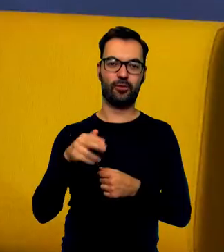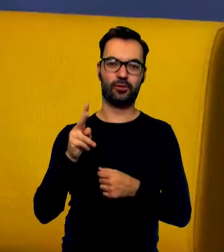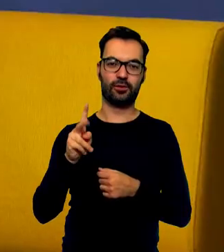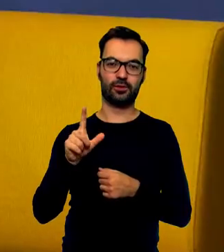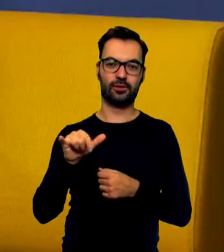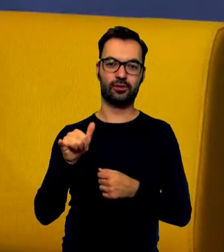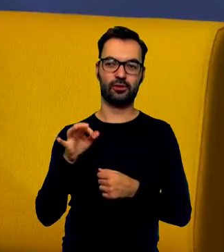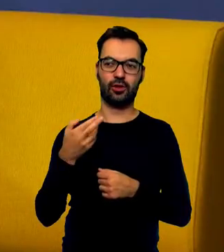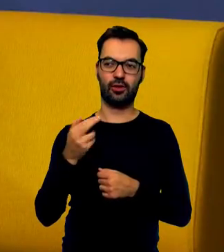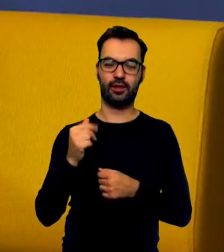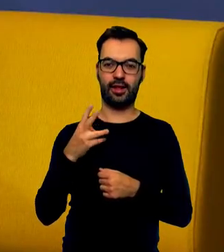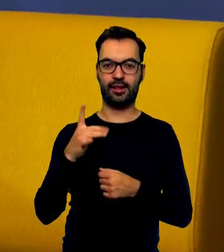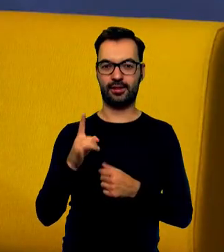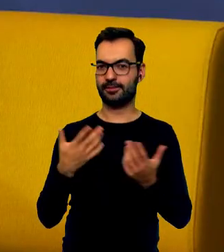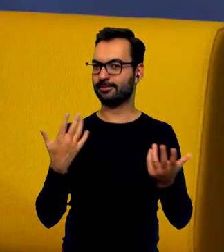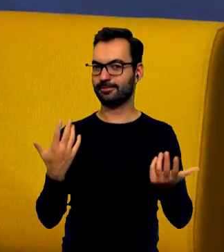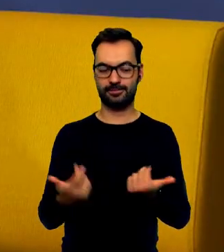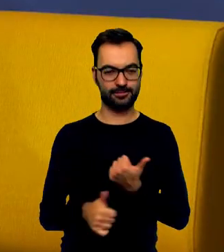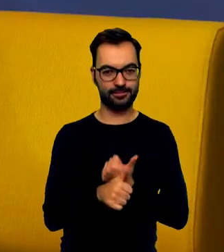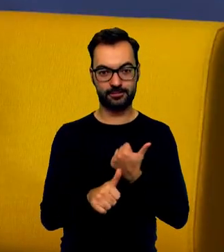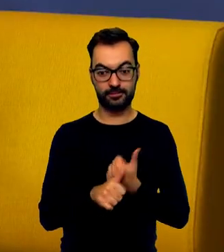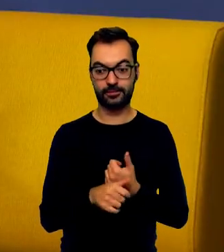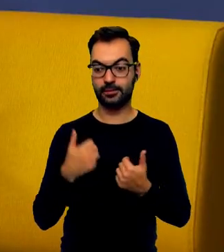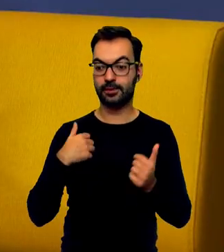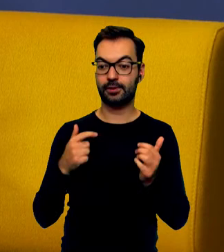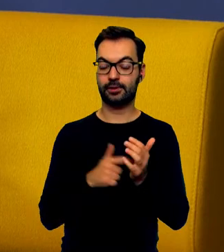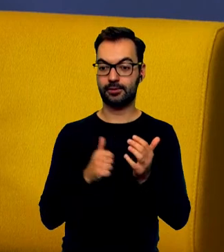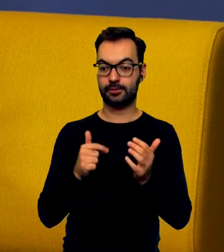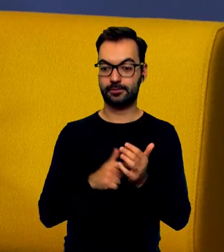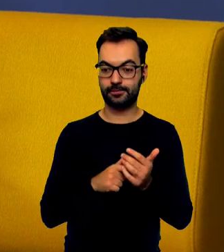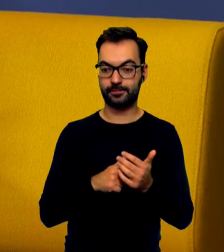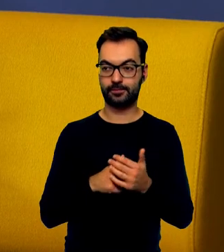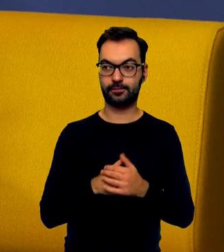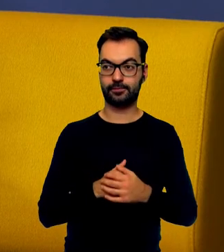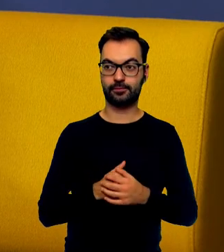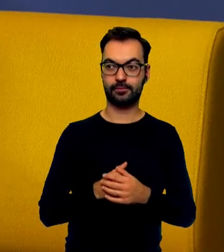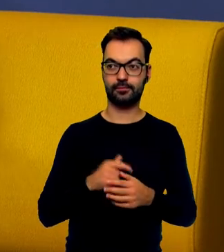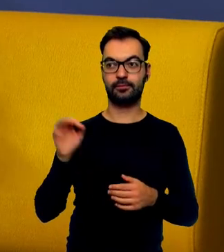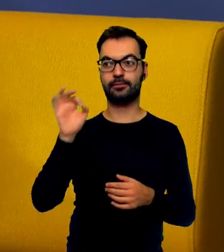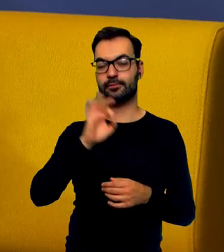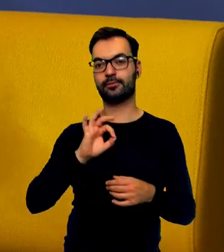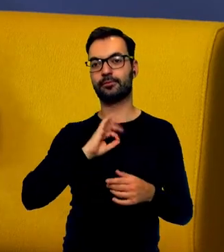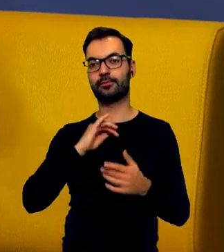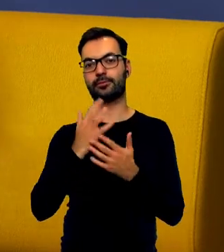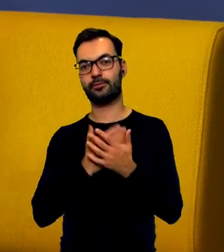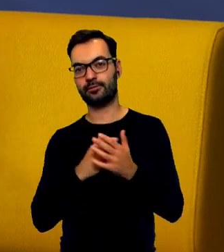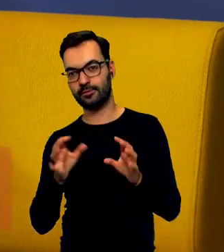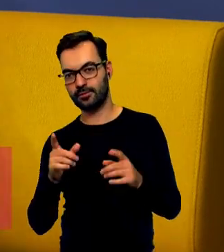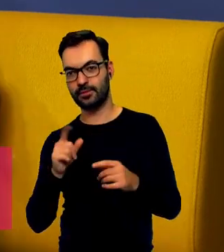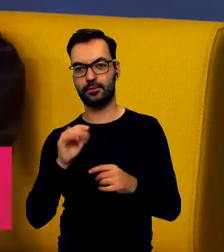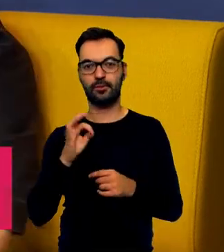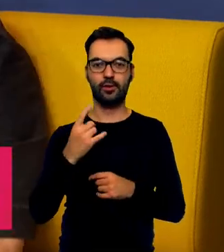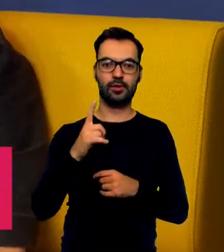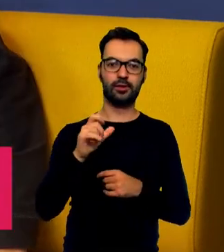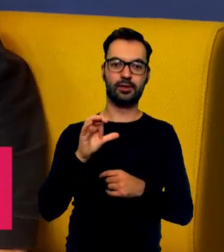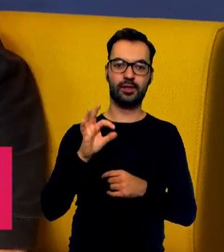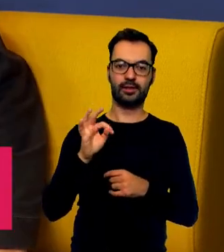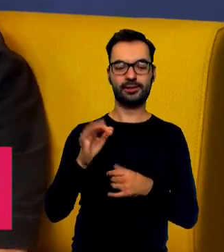No, wiesz, ja stykam się bardzo często i przy okazji różnych moich audycji, podcastów